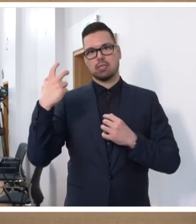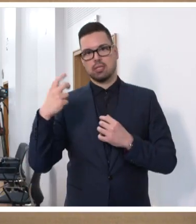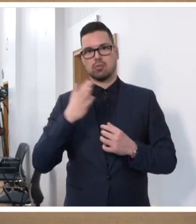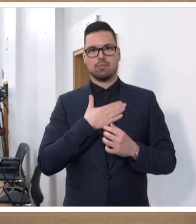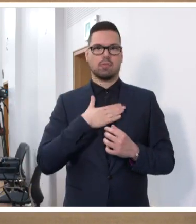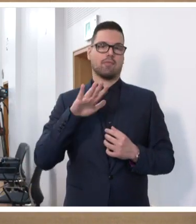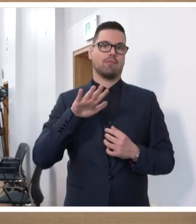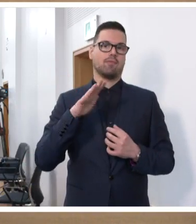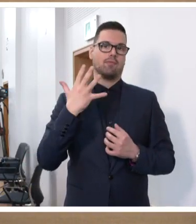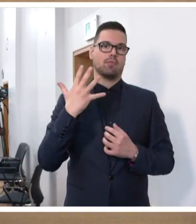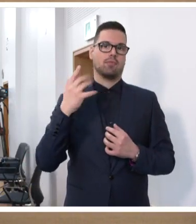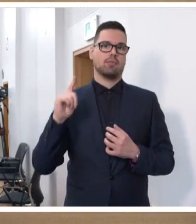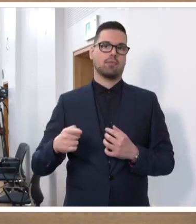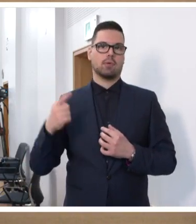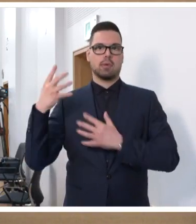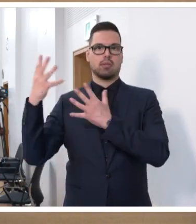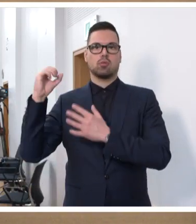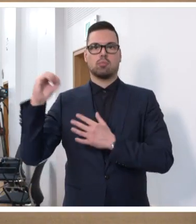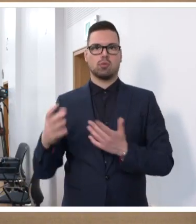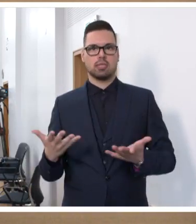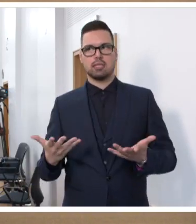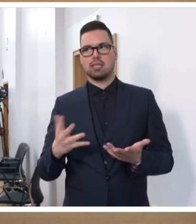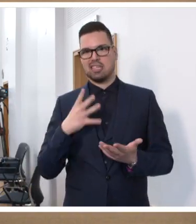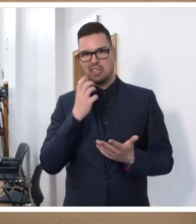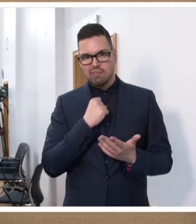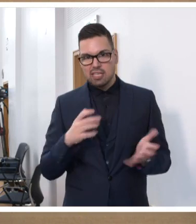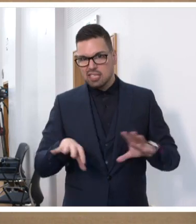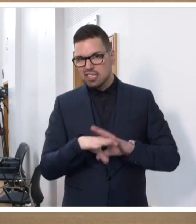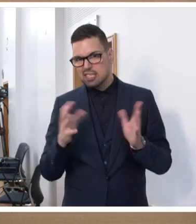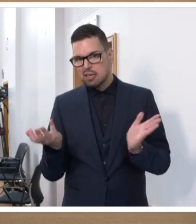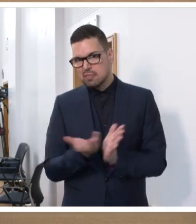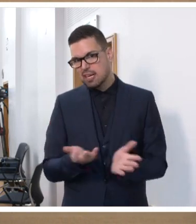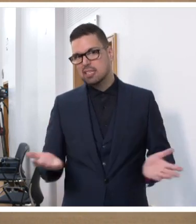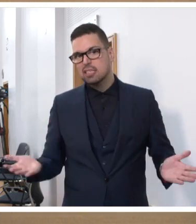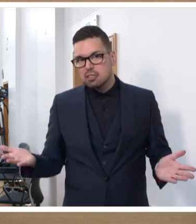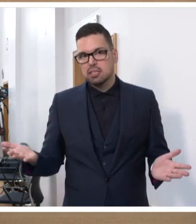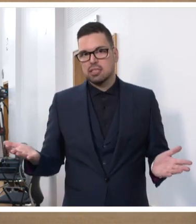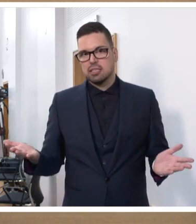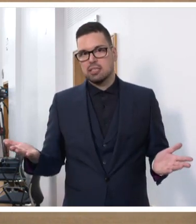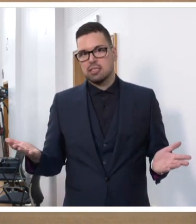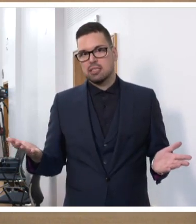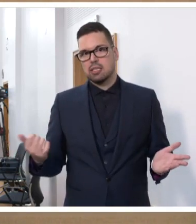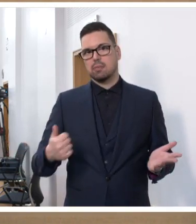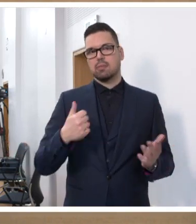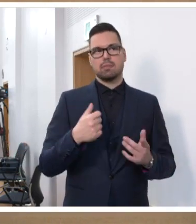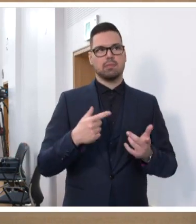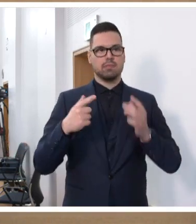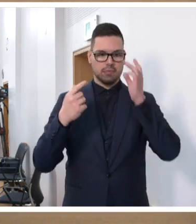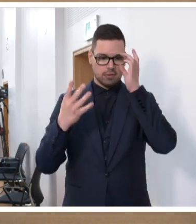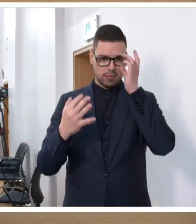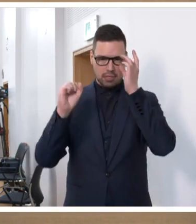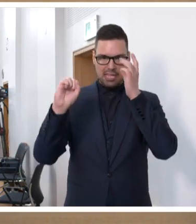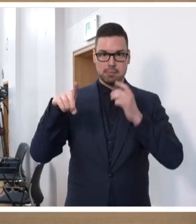mit 5,9% der Stimmen. War das der Wille der Gesamtheit der Saarländer? Aus 43,5% der